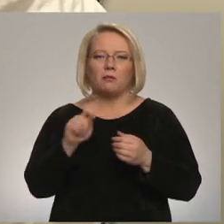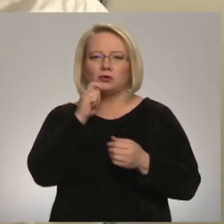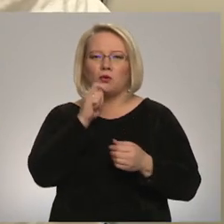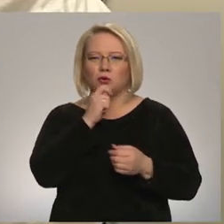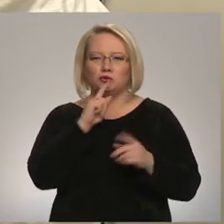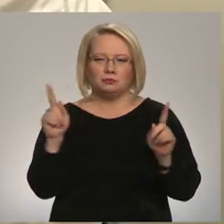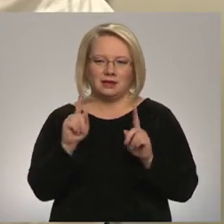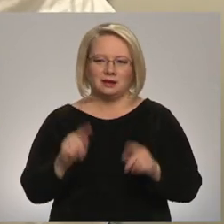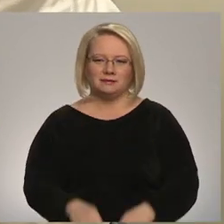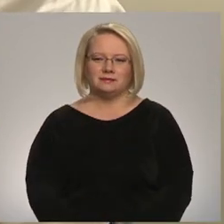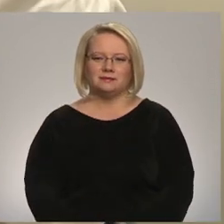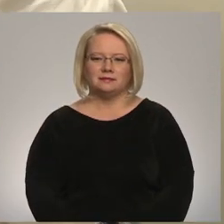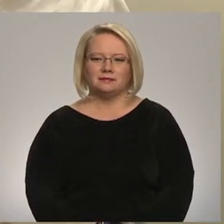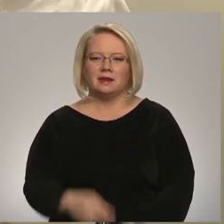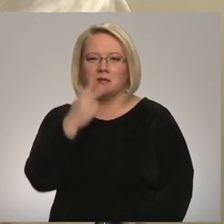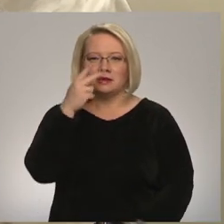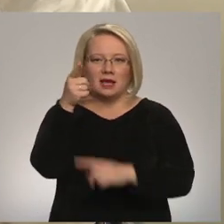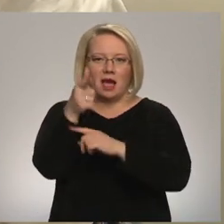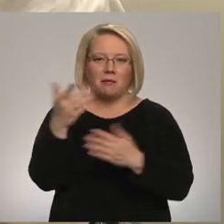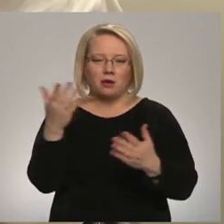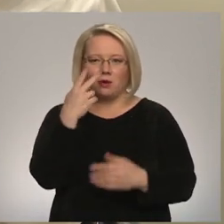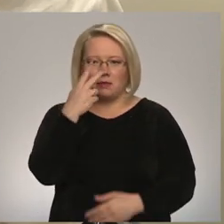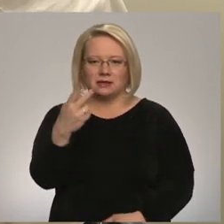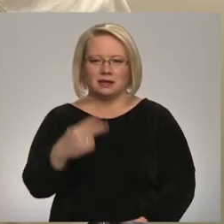Tur kamera kaut kur ir. Paskatieties, kur ir kamera.